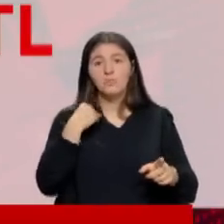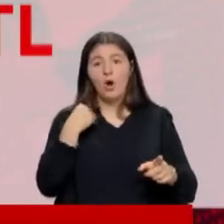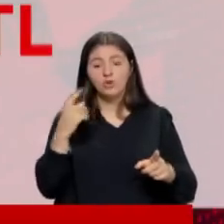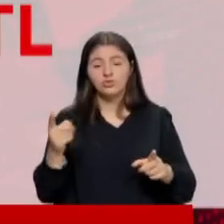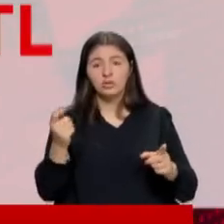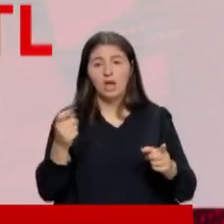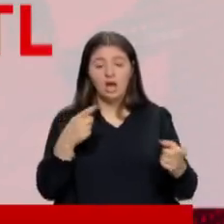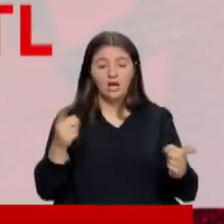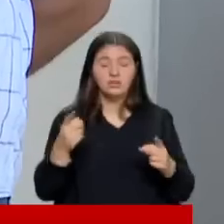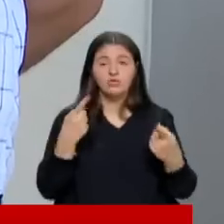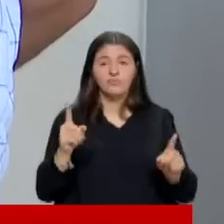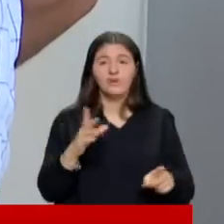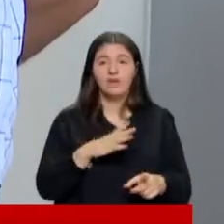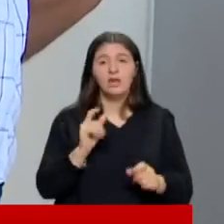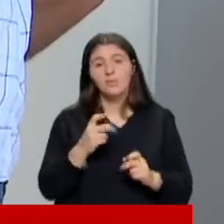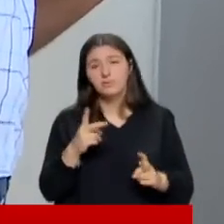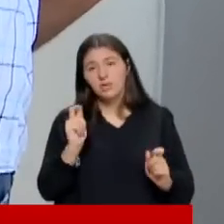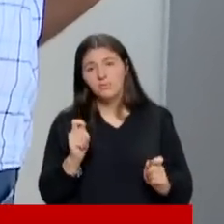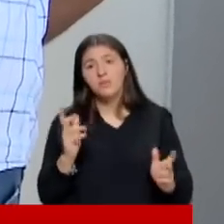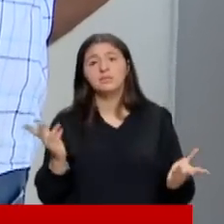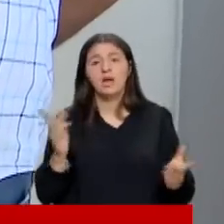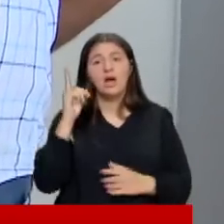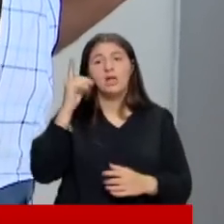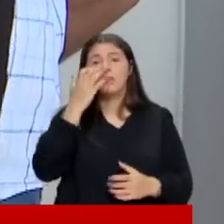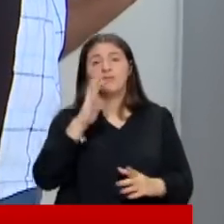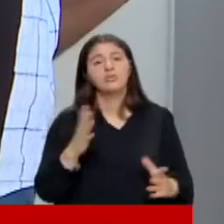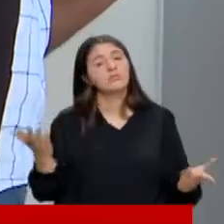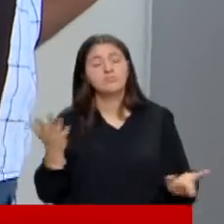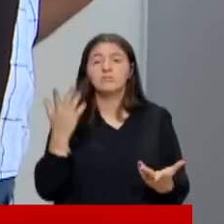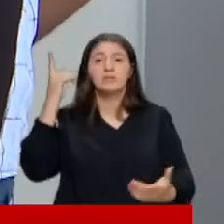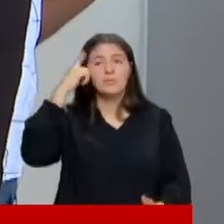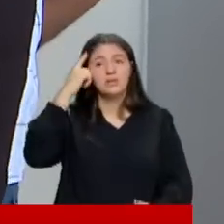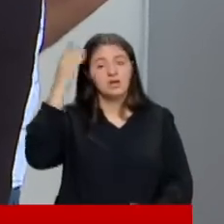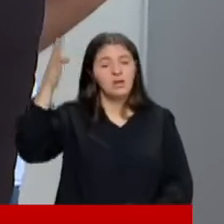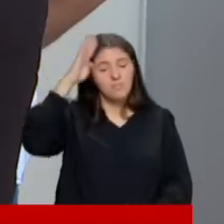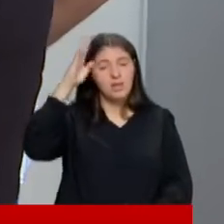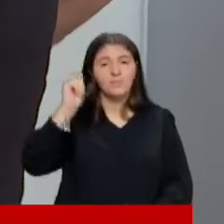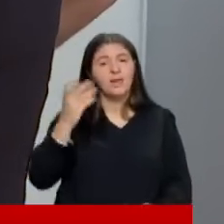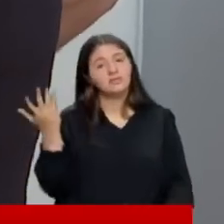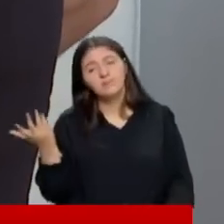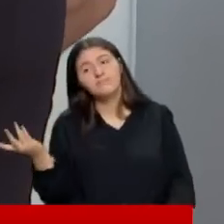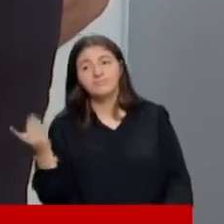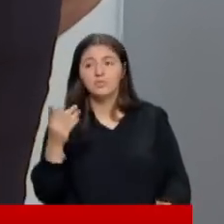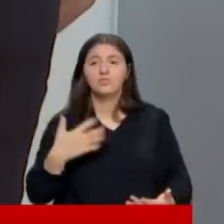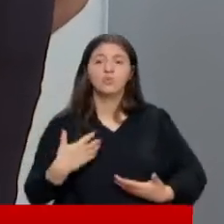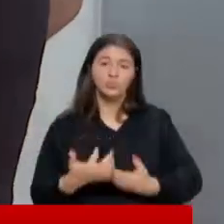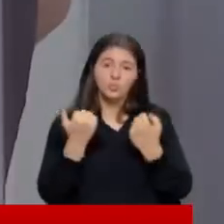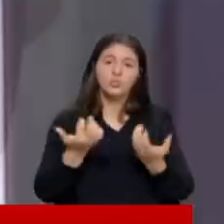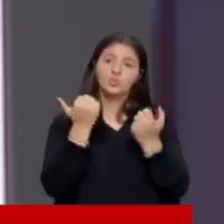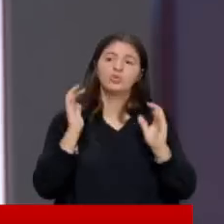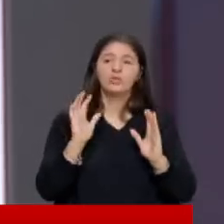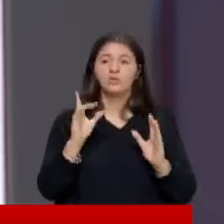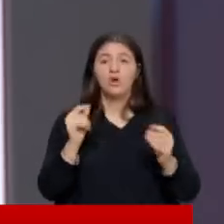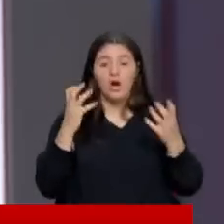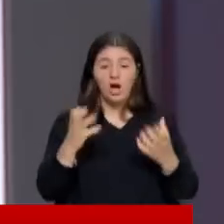borçlanma sunmak arasında çok fark var Allah'a bekleyeceğiz ne zaman tepemize yıkarsa o zaman kurtulabilirsek kurtulacağız